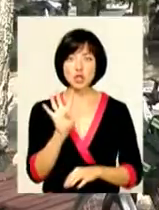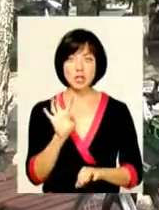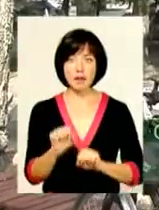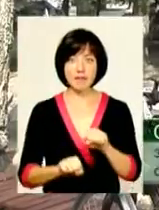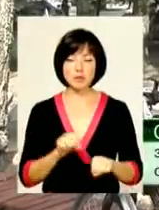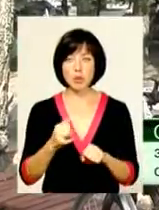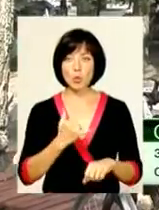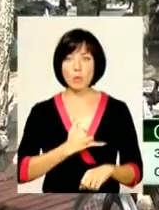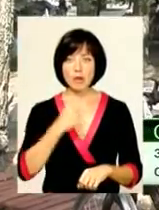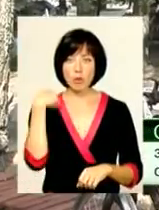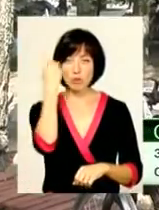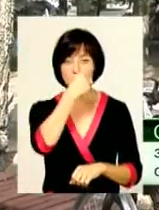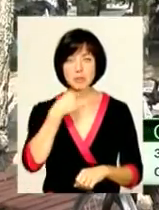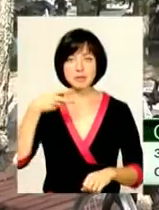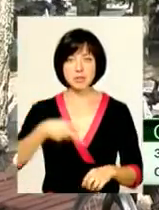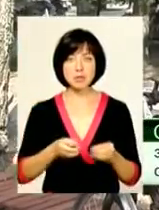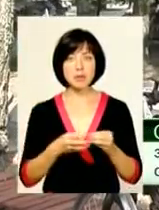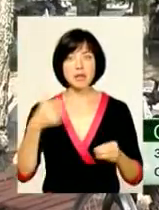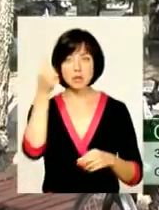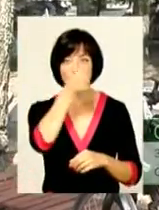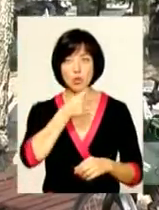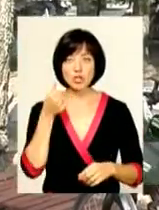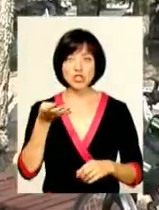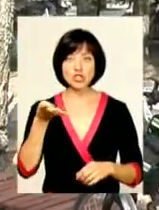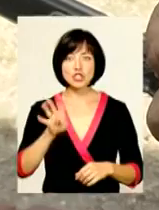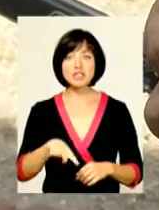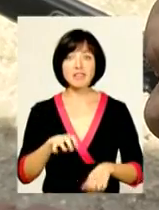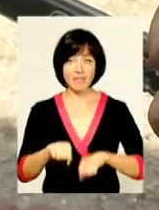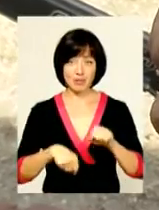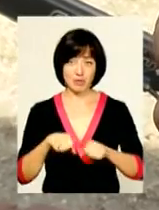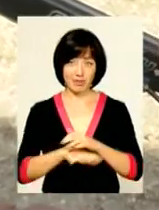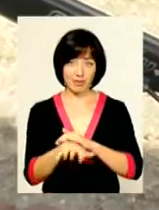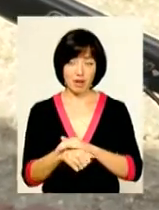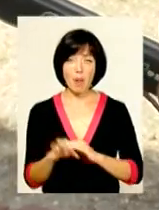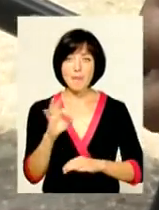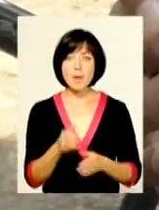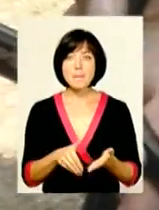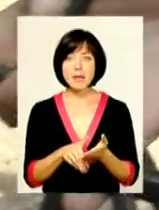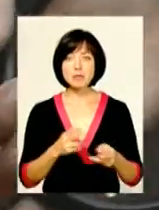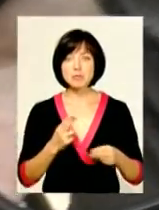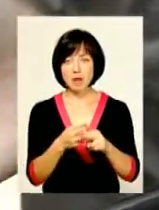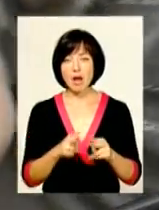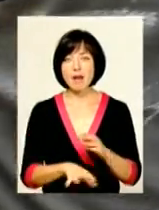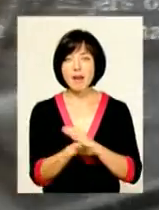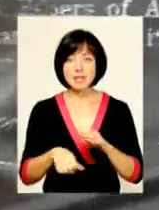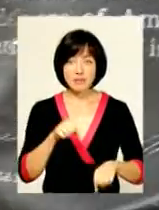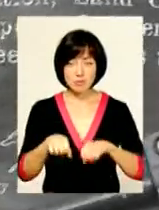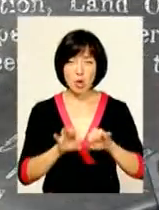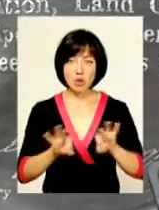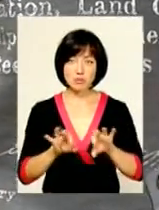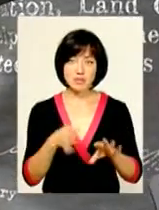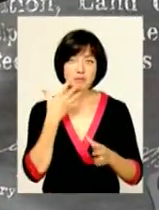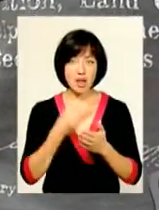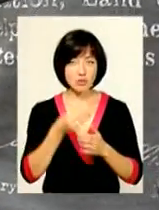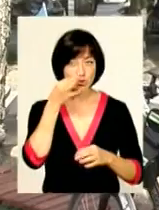мене особисто в 2015 році аж 4 велосипеди вкрали. Тому про методи запобігання крадіжки двоколісного розповідає з